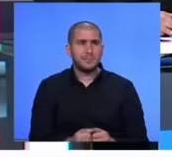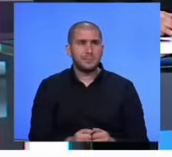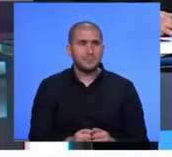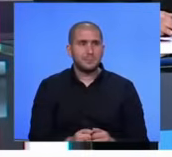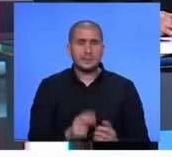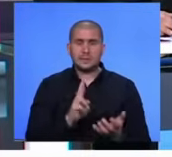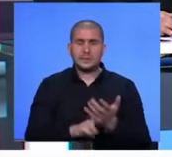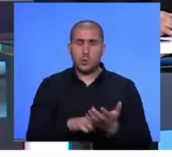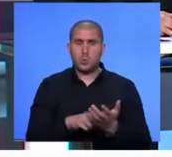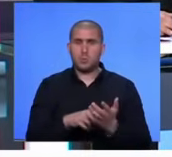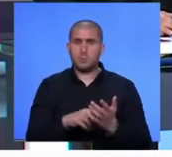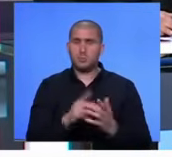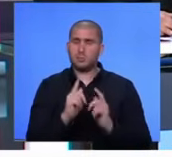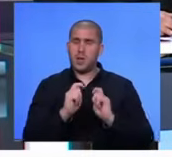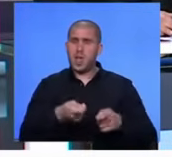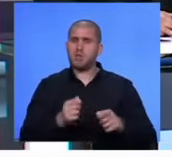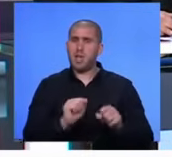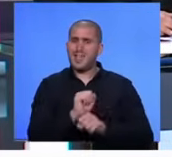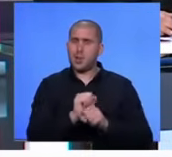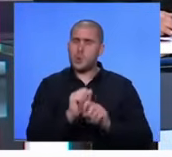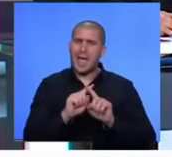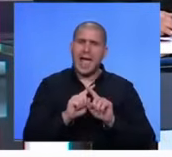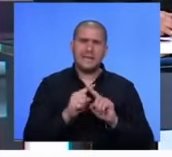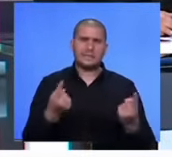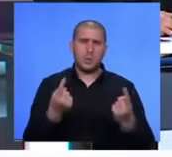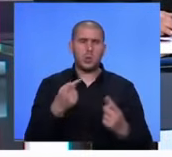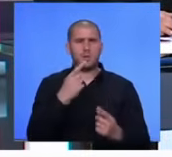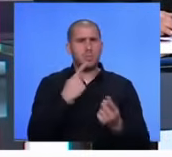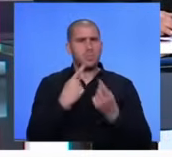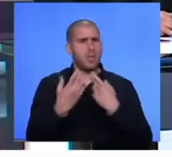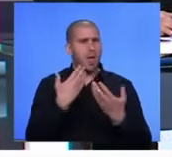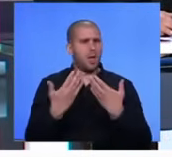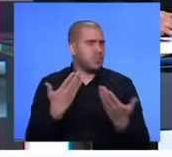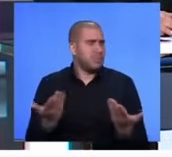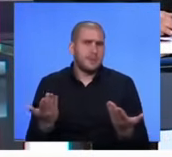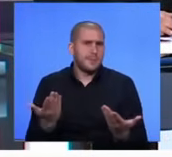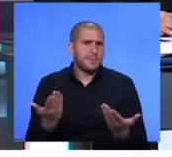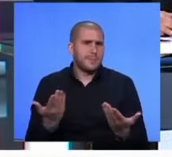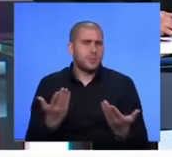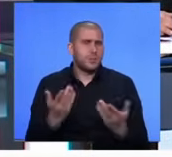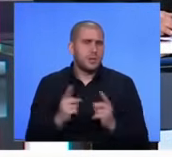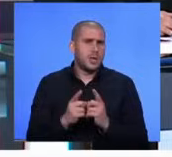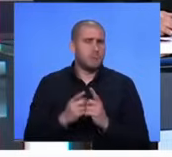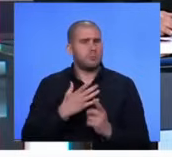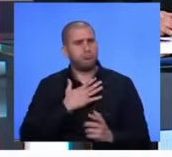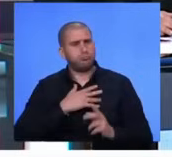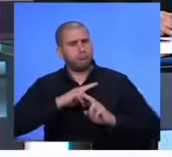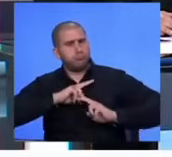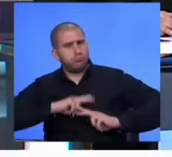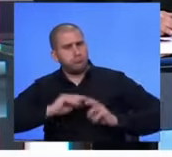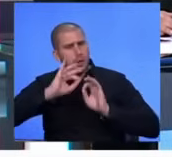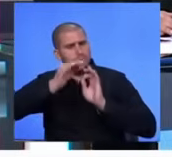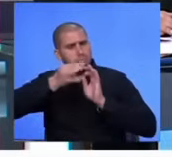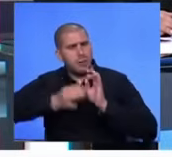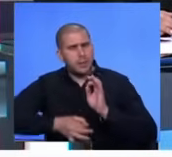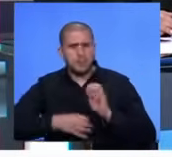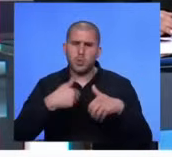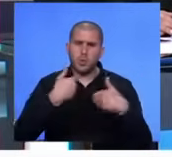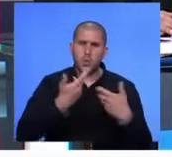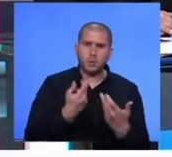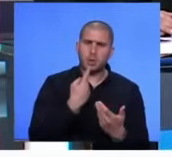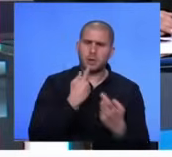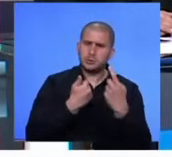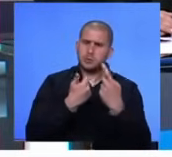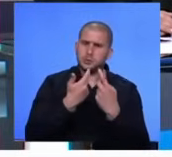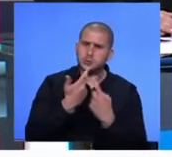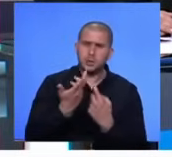לזכות עמידה להגיש עתירות הזויות, והוא דן בזה באורך רוח, יורד לפרטים, נותן להם להגיד את כל מה